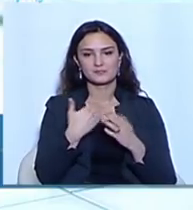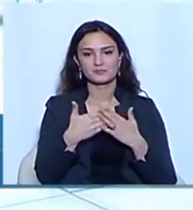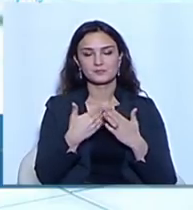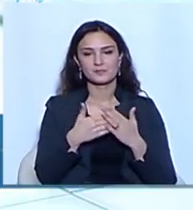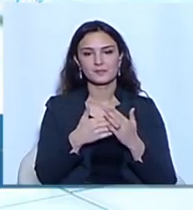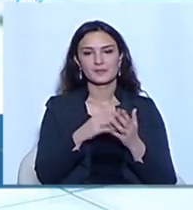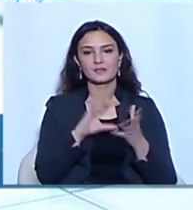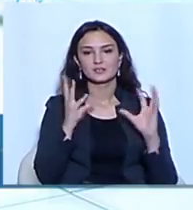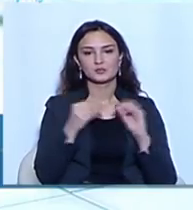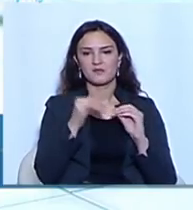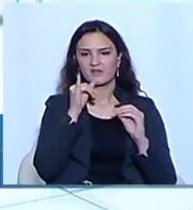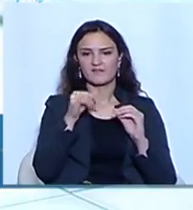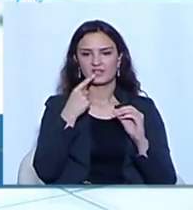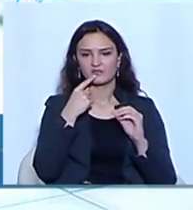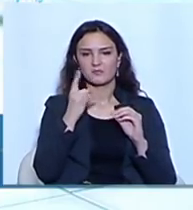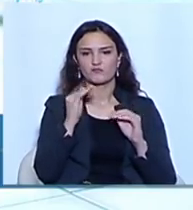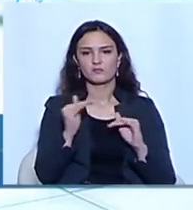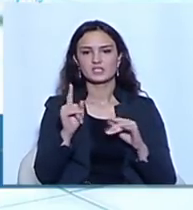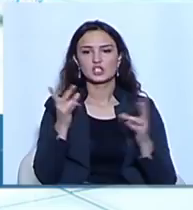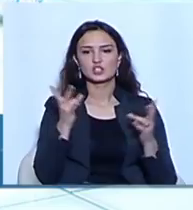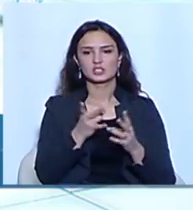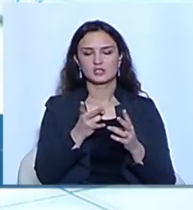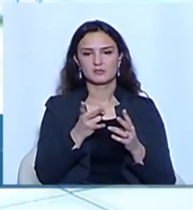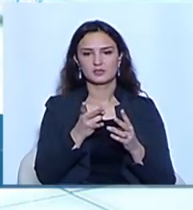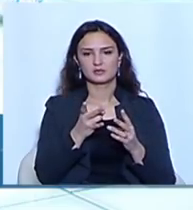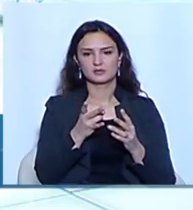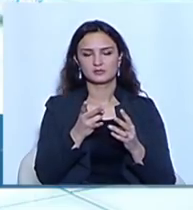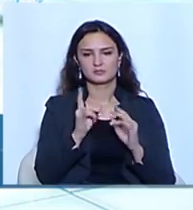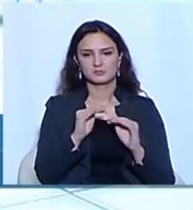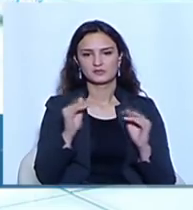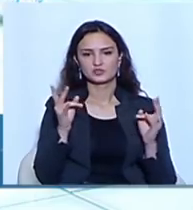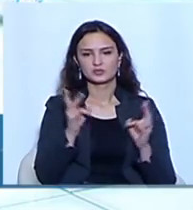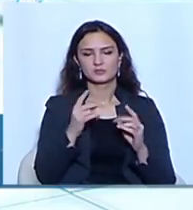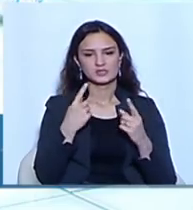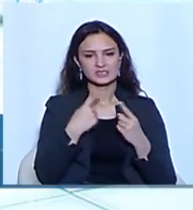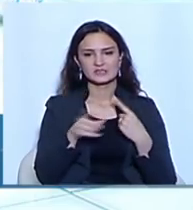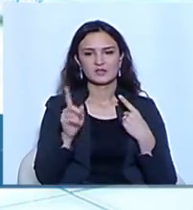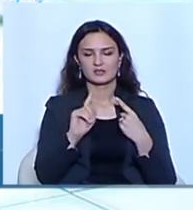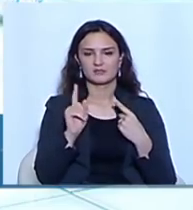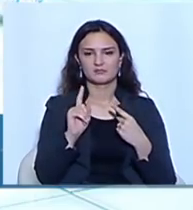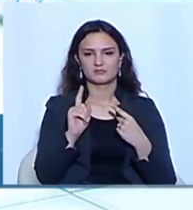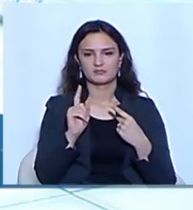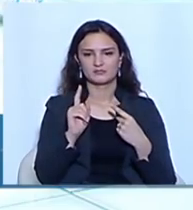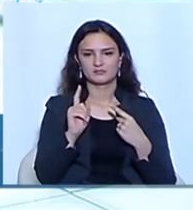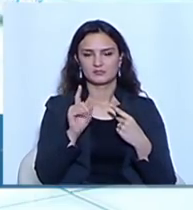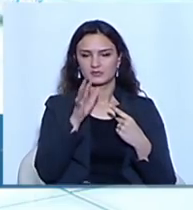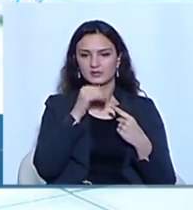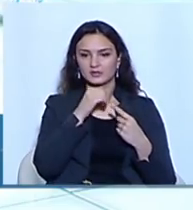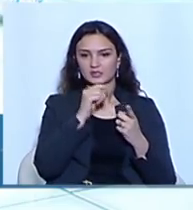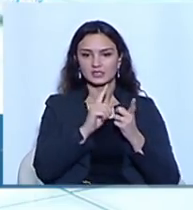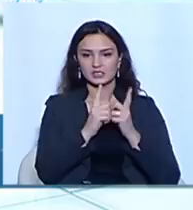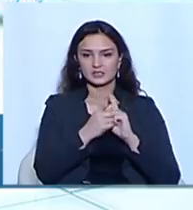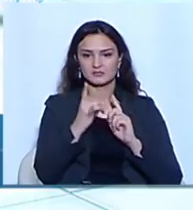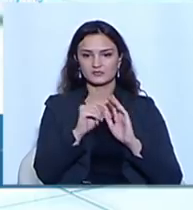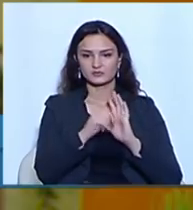ესე ზოგადად მე ვერ ვიტყვი რა ჭირდებათ ბავშვებს. სამ წლამდე ბავშვი ჭირდება სულ სხვა რამ. უკვე გარდატეხის ასაკის